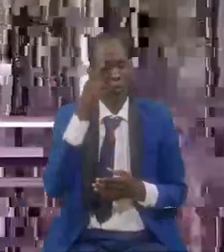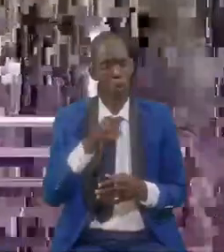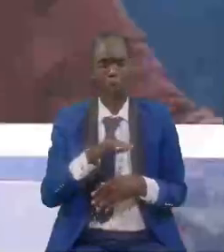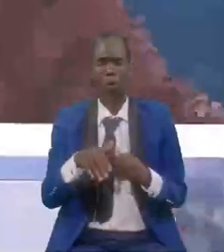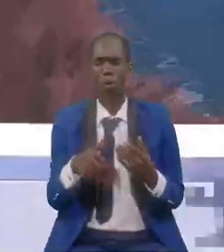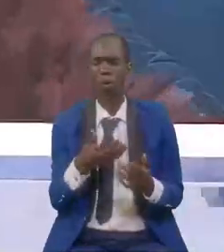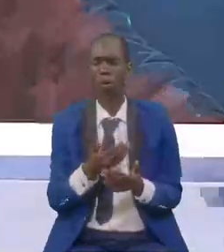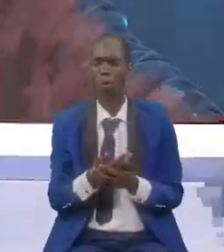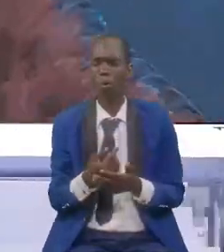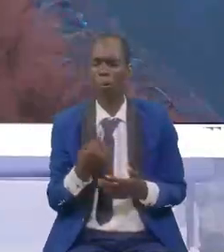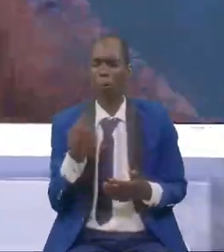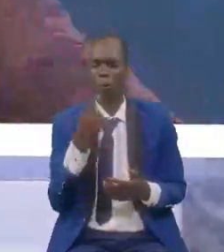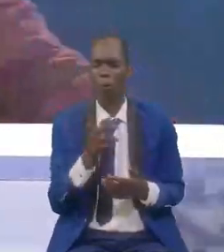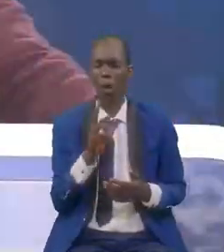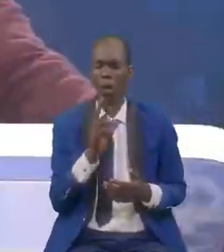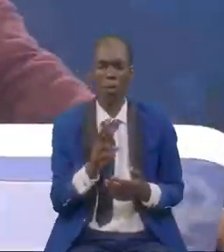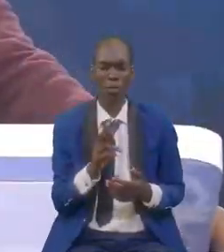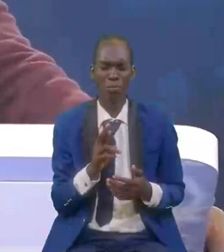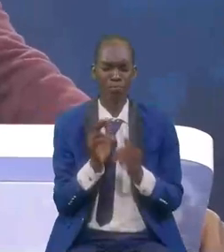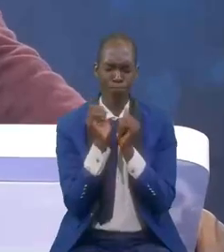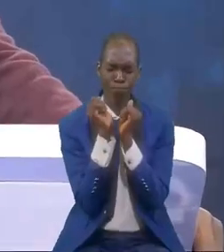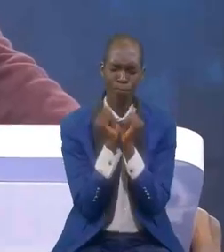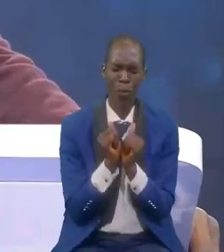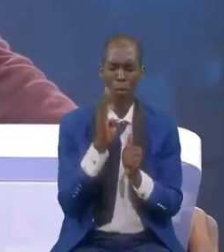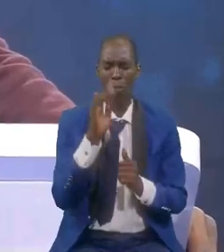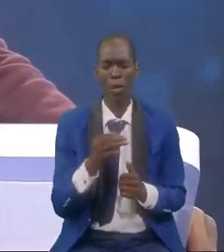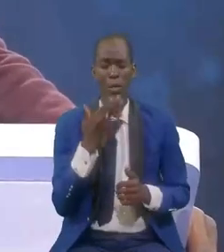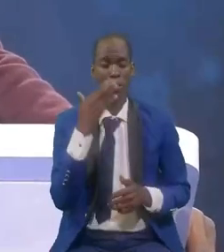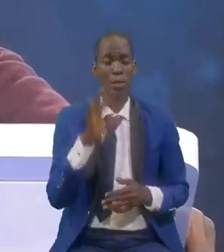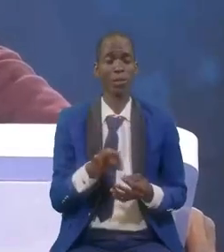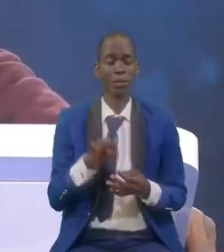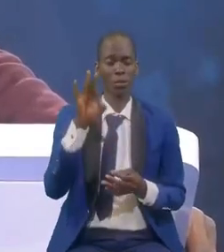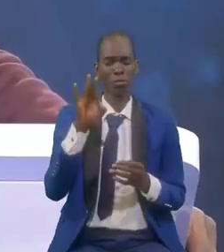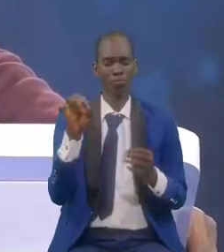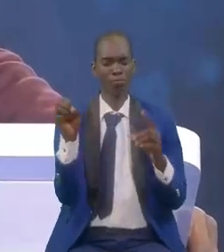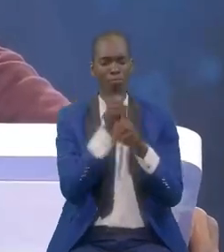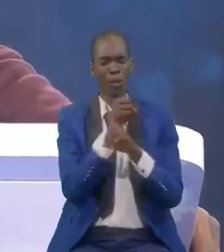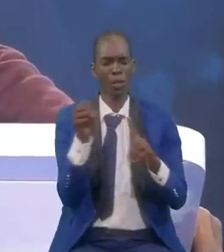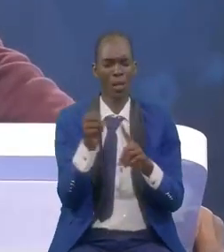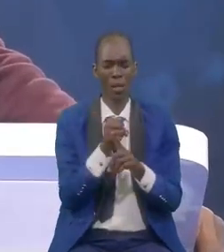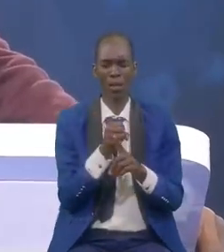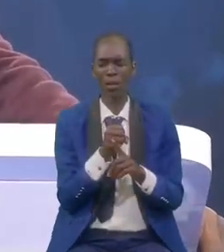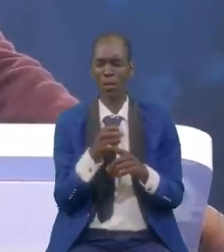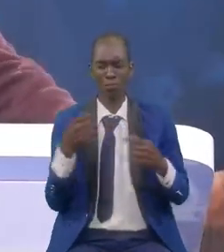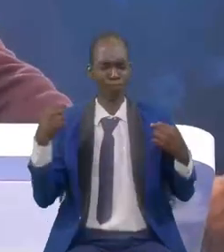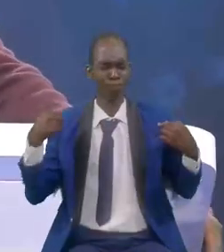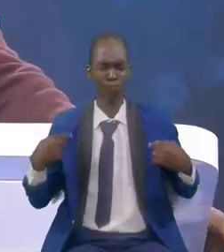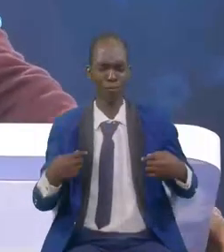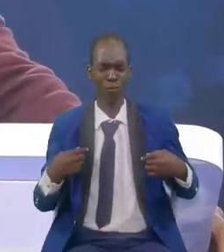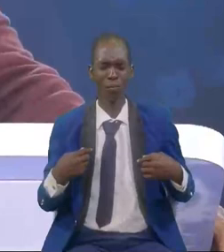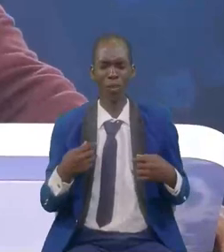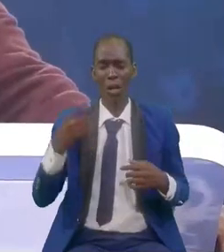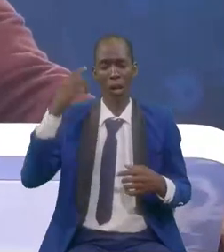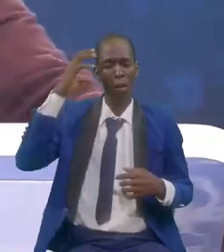Pour ceux qui ont des problèmes, tourmentés par les mauvais esprits, les attaques, les afflictions, les